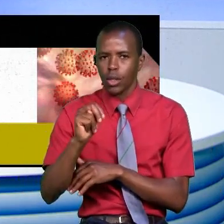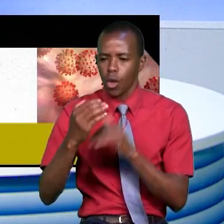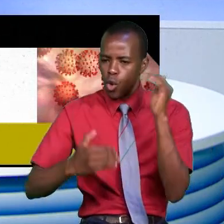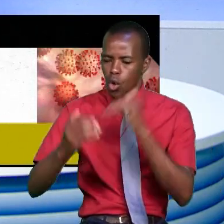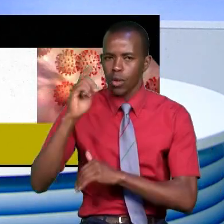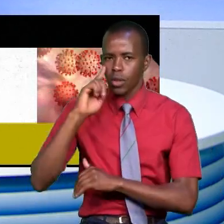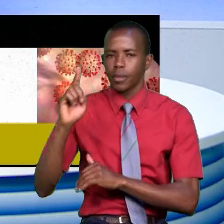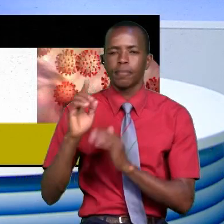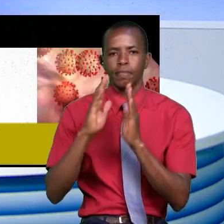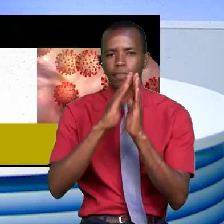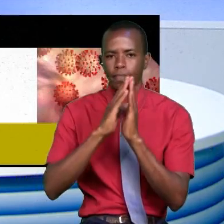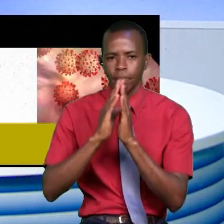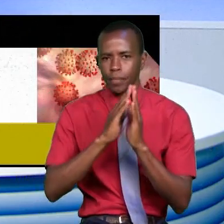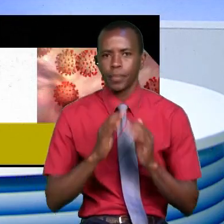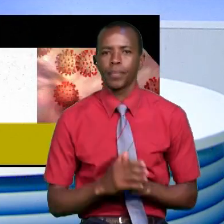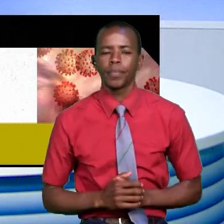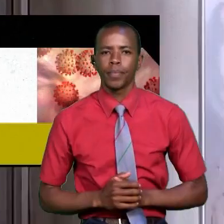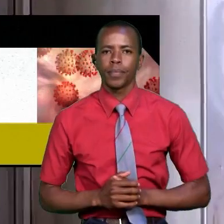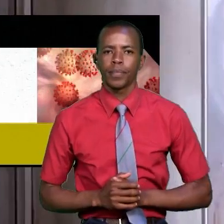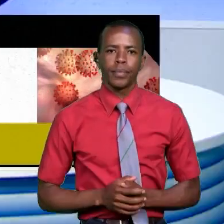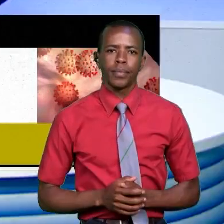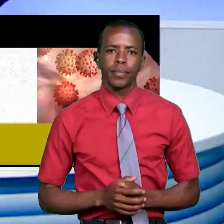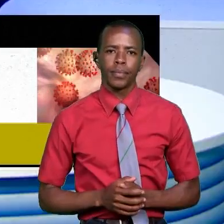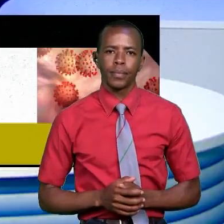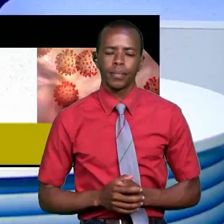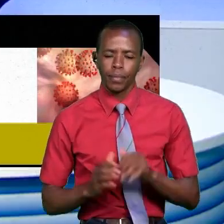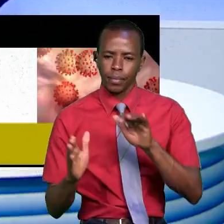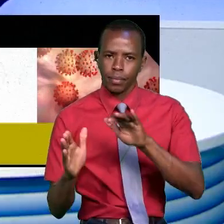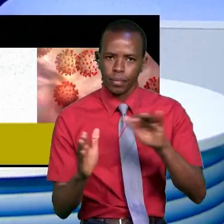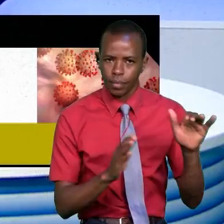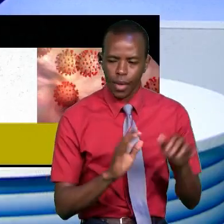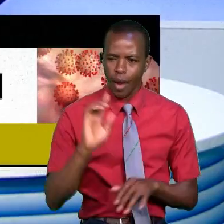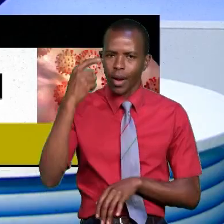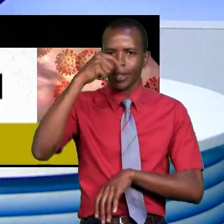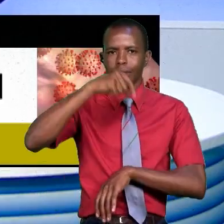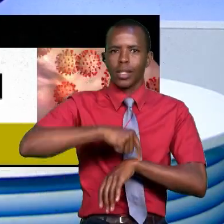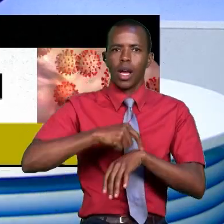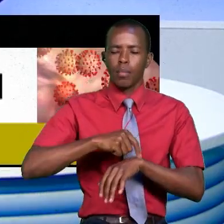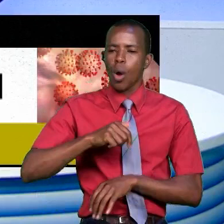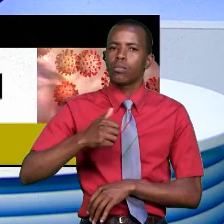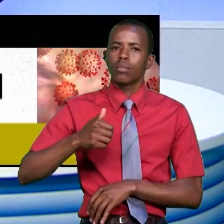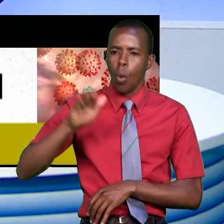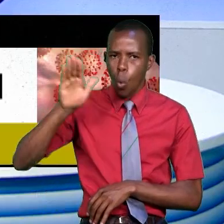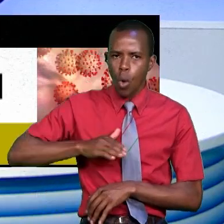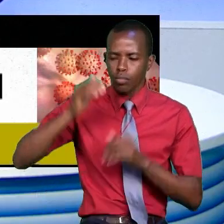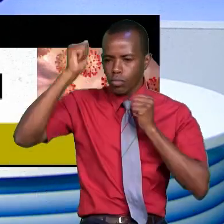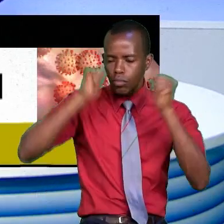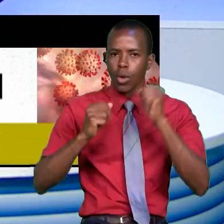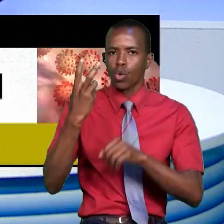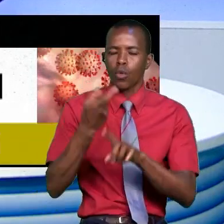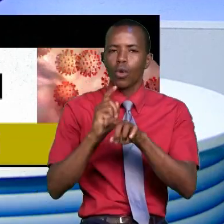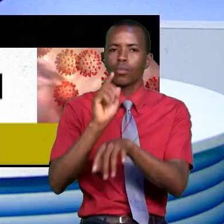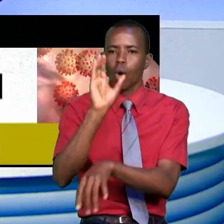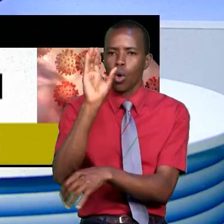wetu Harriet Chimea anavyotuarifu. Kwa mara ya kwanza kabisa wanawake wa kijeshi wawili kutoka